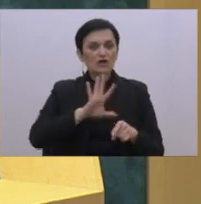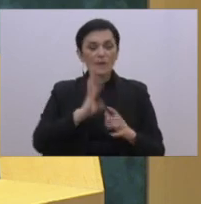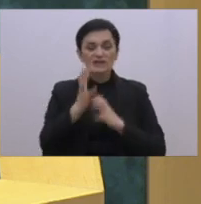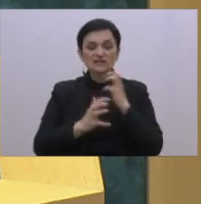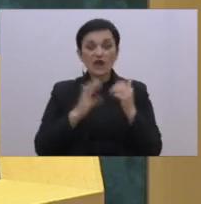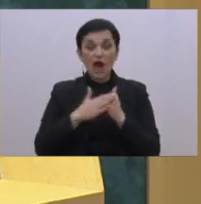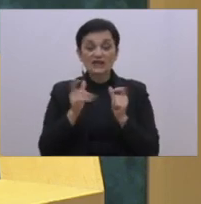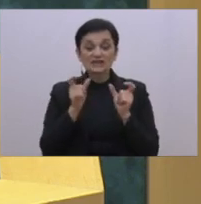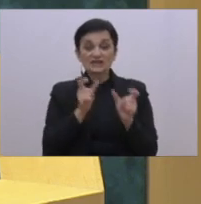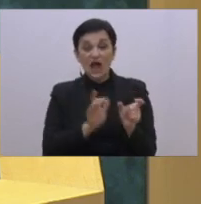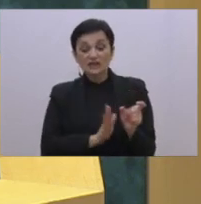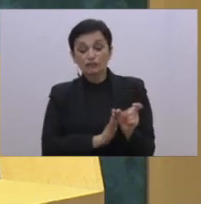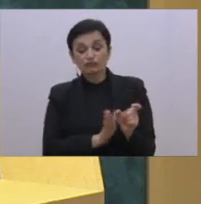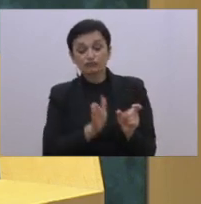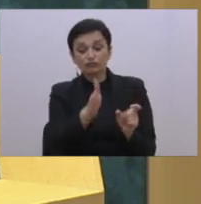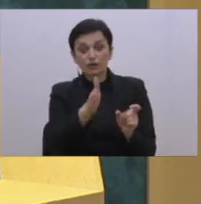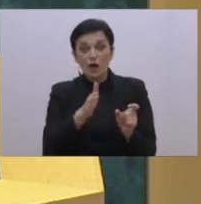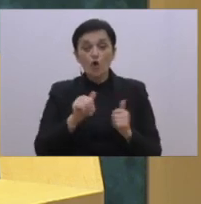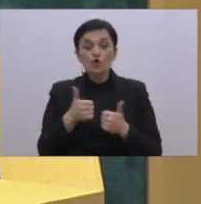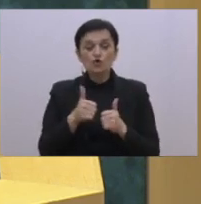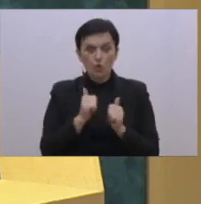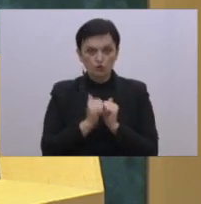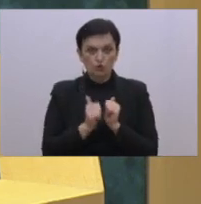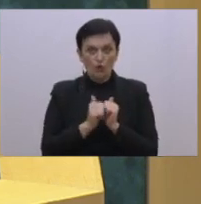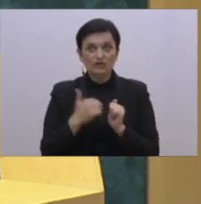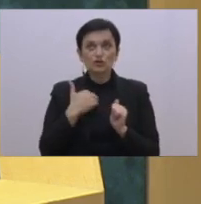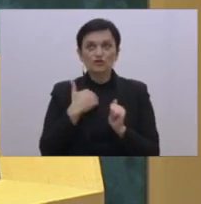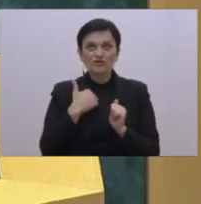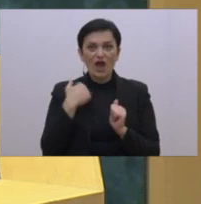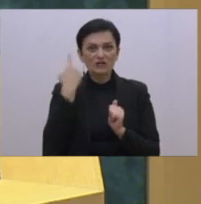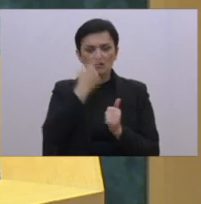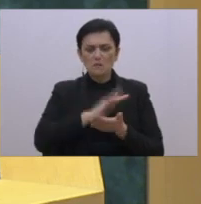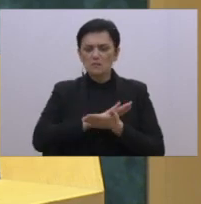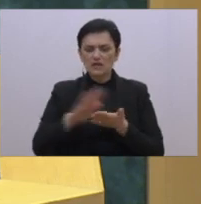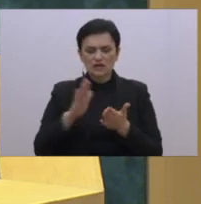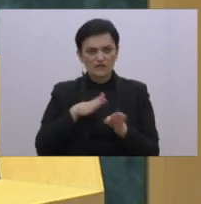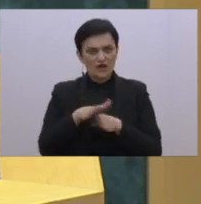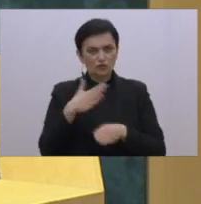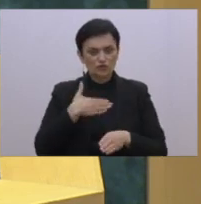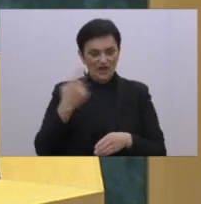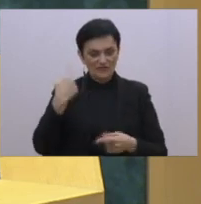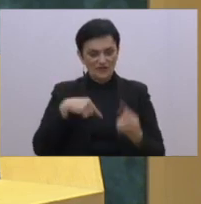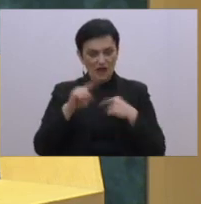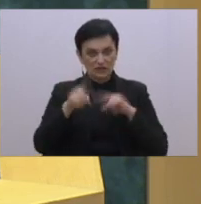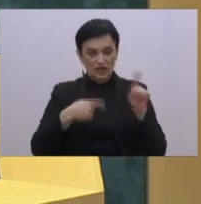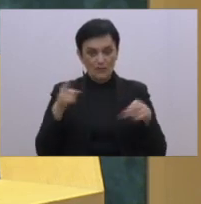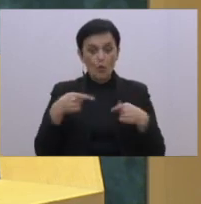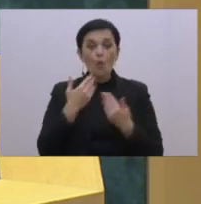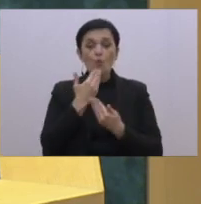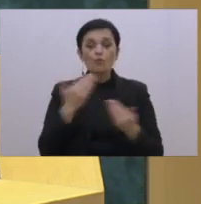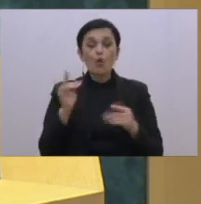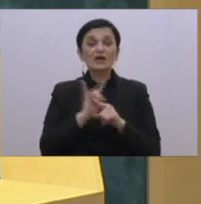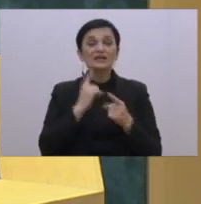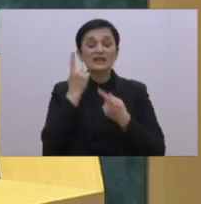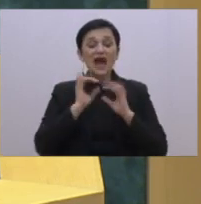საერთაშორისო სანქციების გვერდის ასავლელად და როგორც ყოველთვის ჩვენ პირნათად ვასრულებთ ჩვენს ვალდებულებებს. Dabolos,